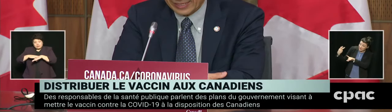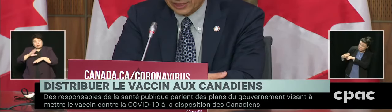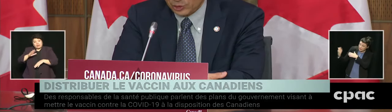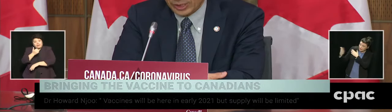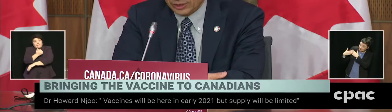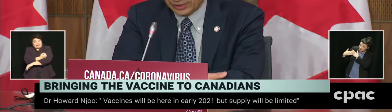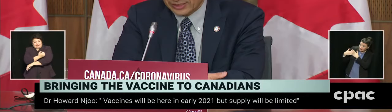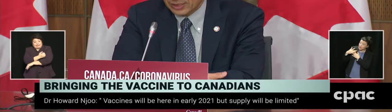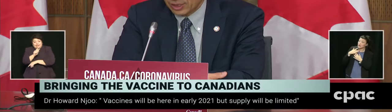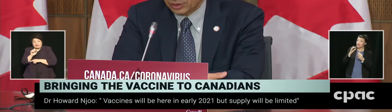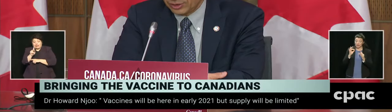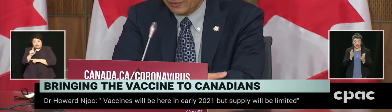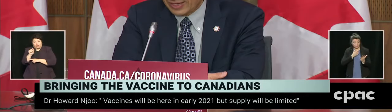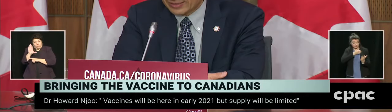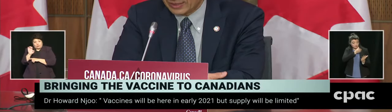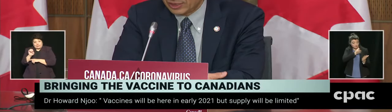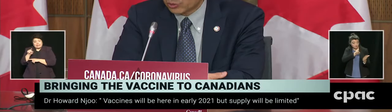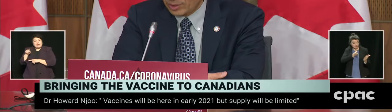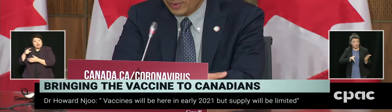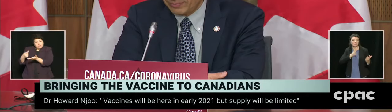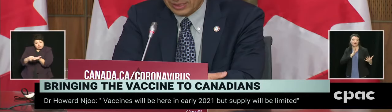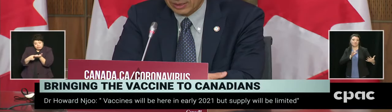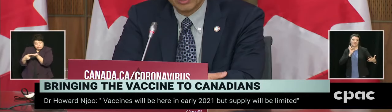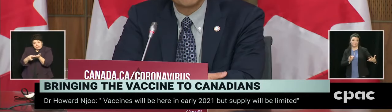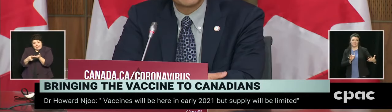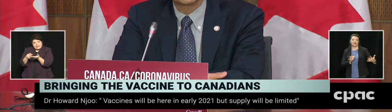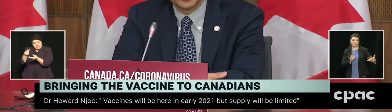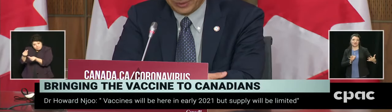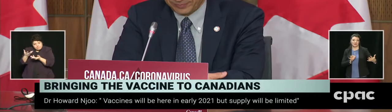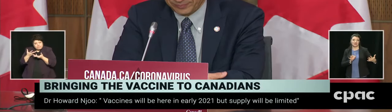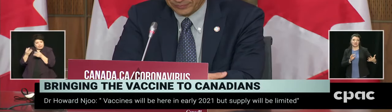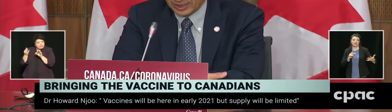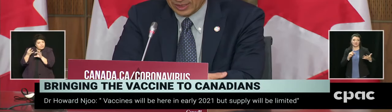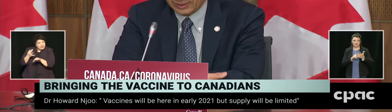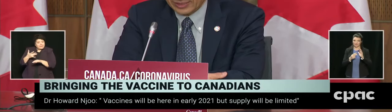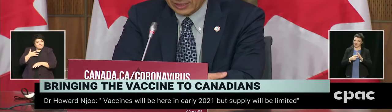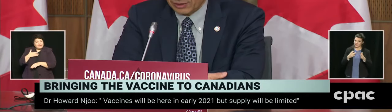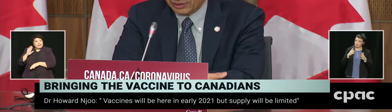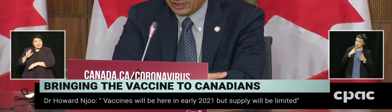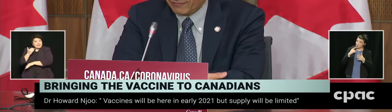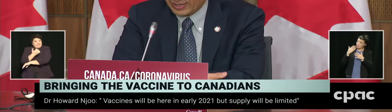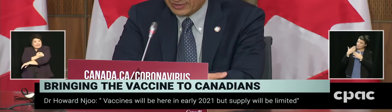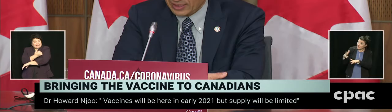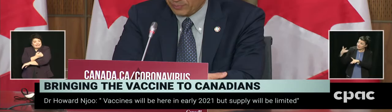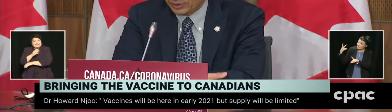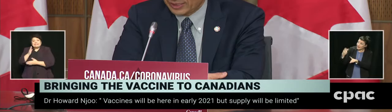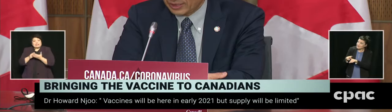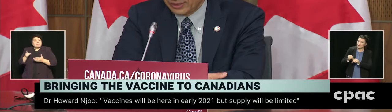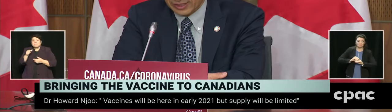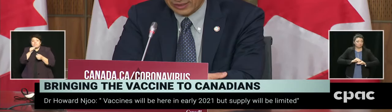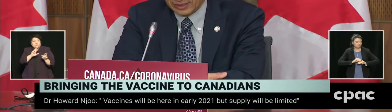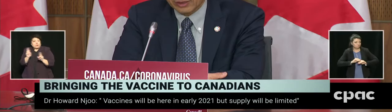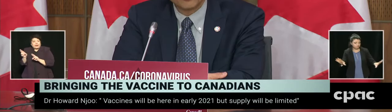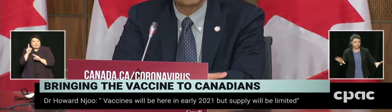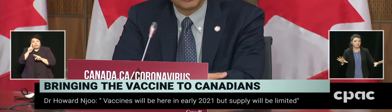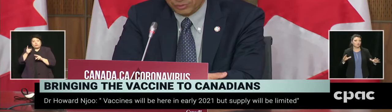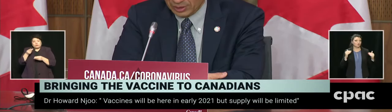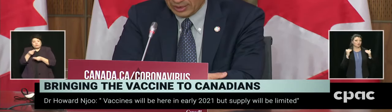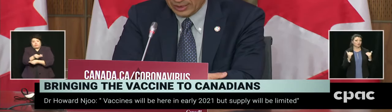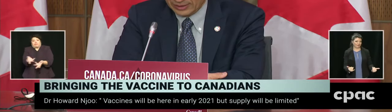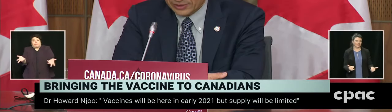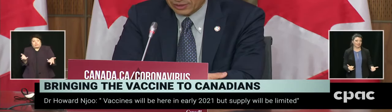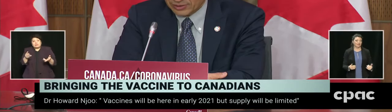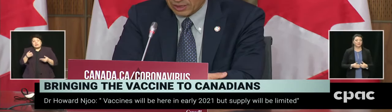permettra d'atténuer le risque que des vaccins ne soient pas mis en marché. Des 7 candidats vaccins pour lesquels le Canada